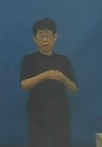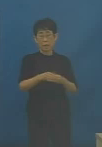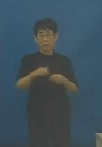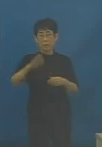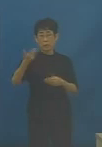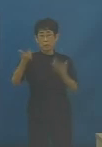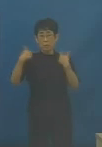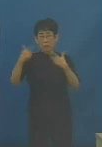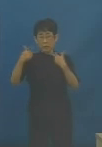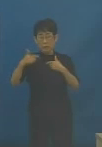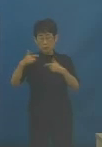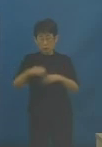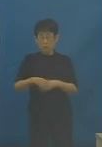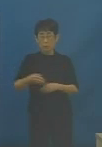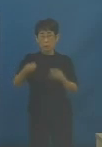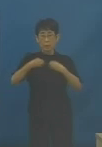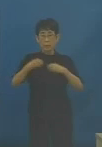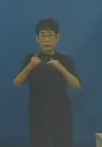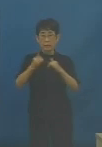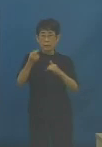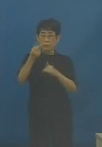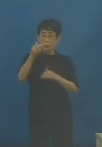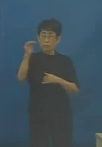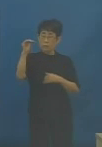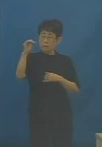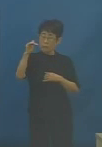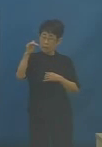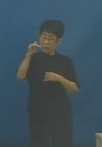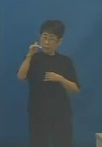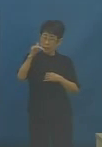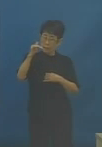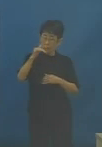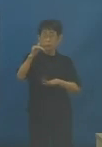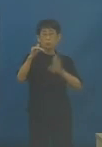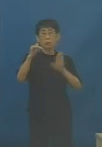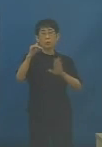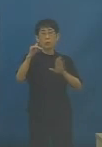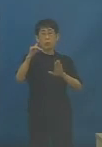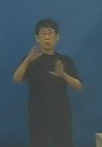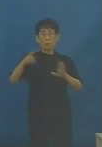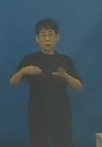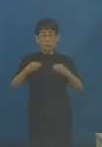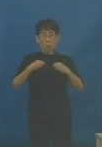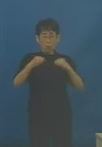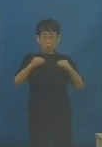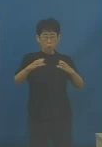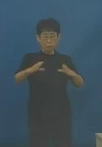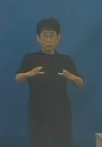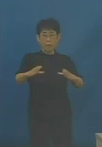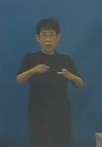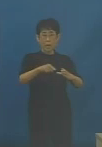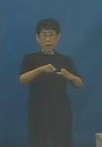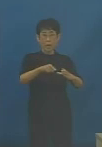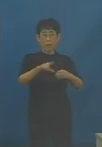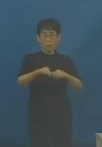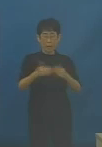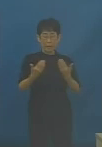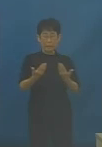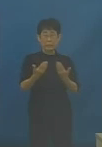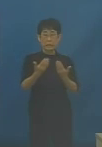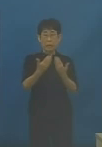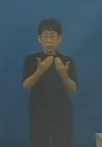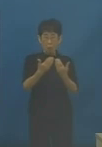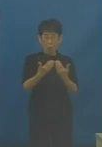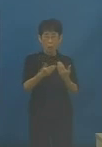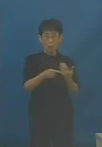ほどからあるようにちょっと右肩下がりになってきていて、ただクラスターとかでも学校関係保育所